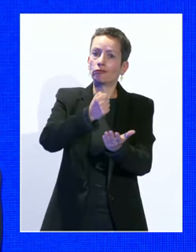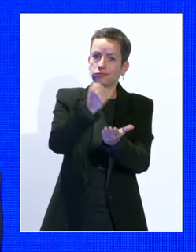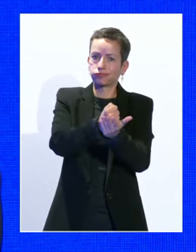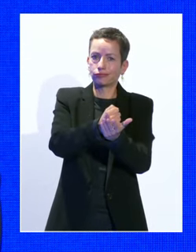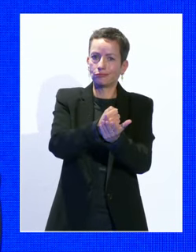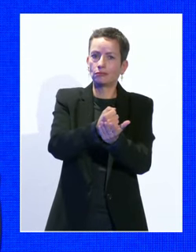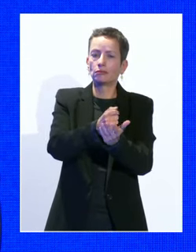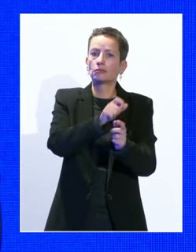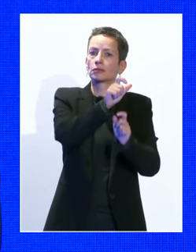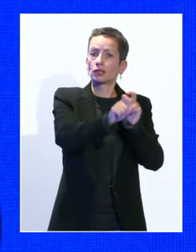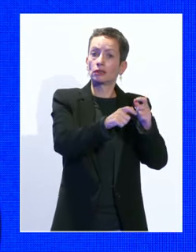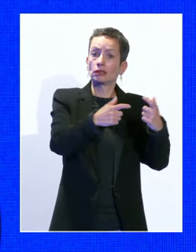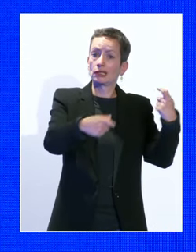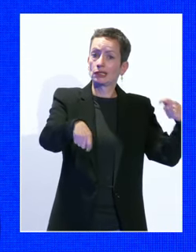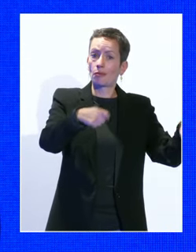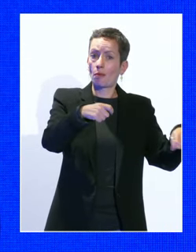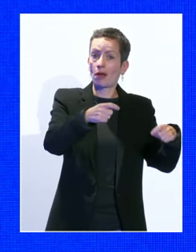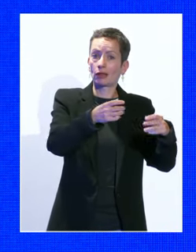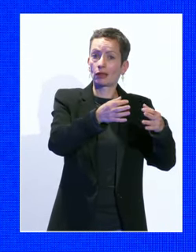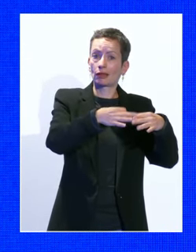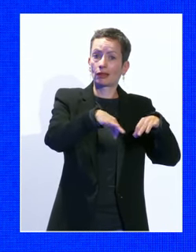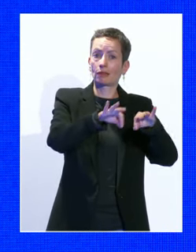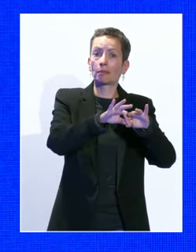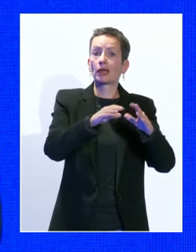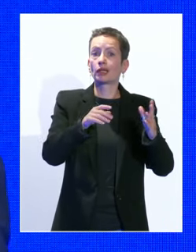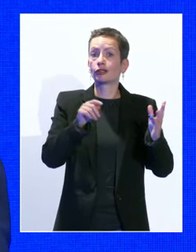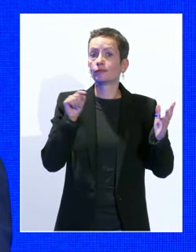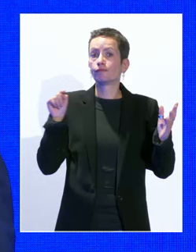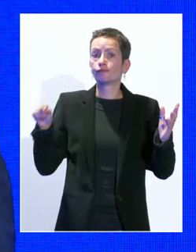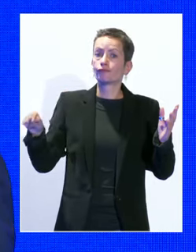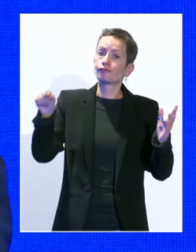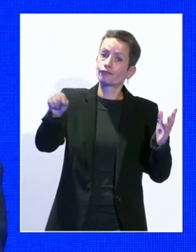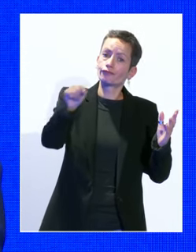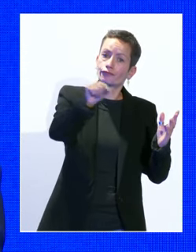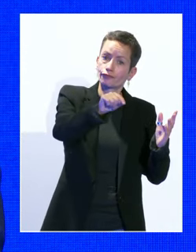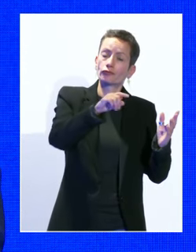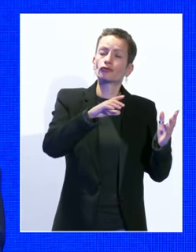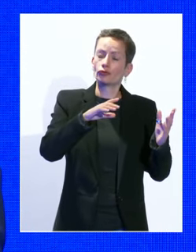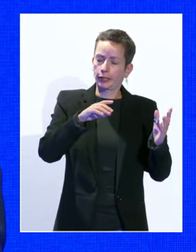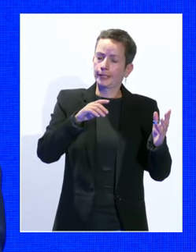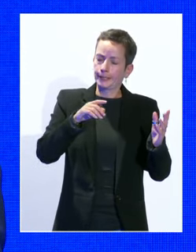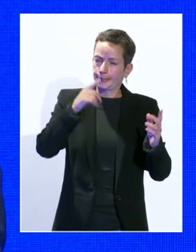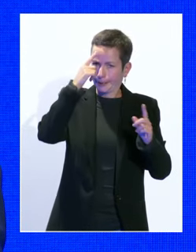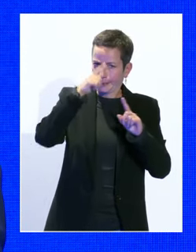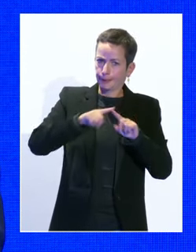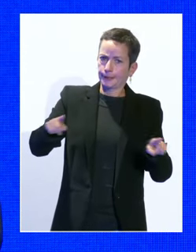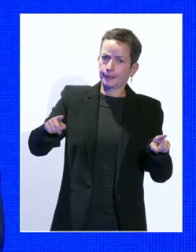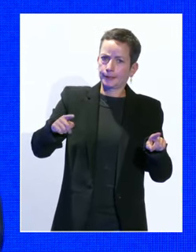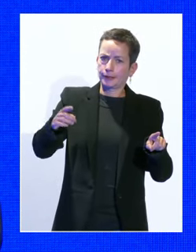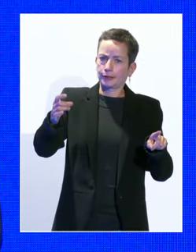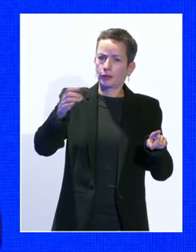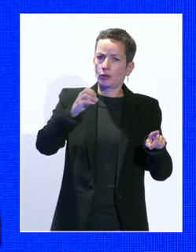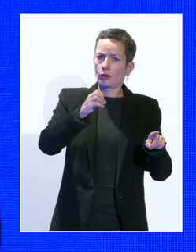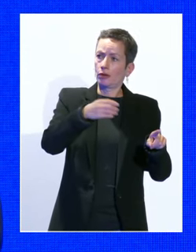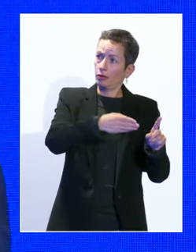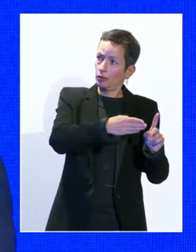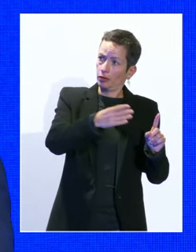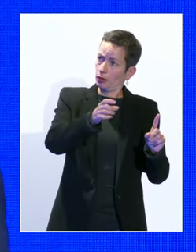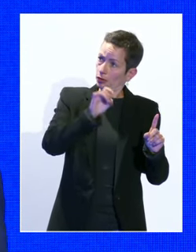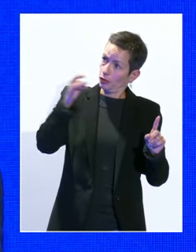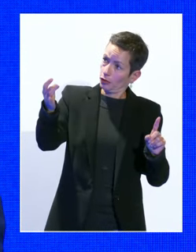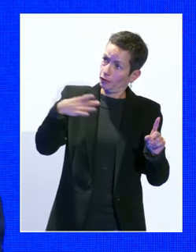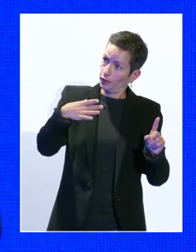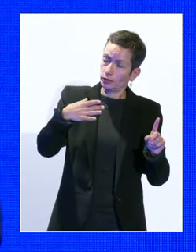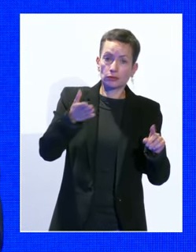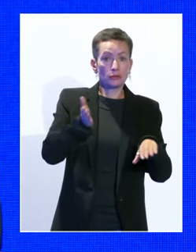aux diplomates des pays avec lesquels nous pouvons avoir ce genre de débat sur la reprise des OQTF, ce qui